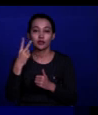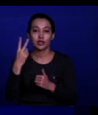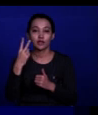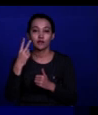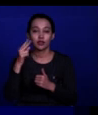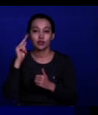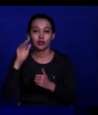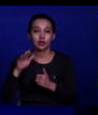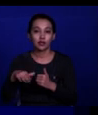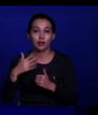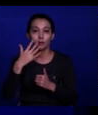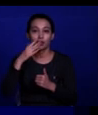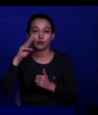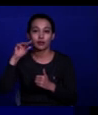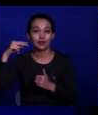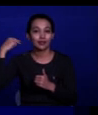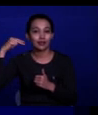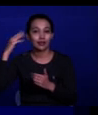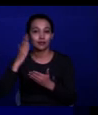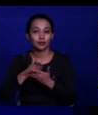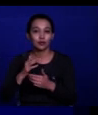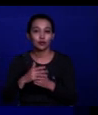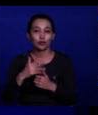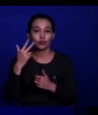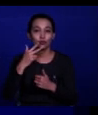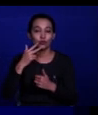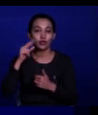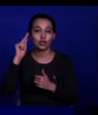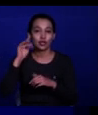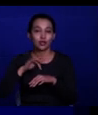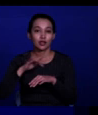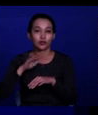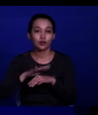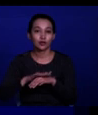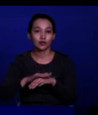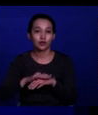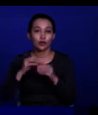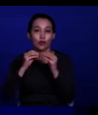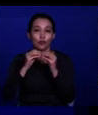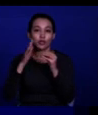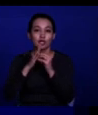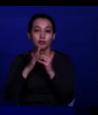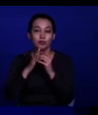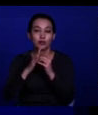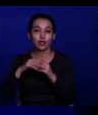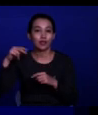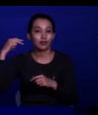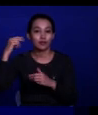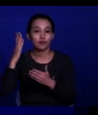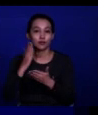darsdan keyin 5 minutdan tanaffus, 3-chi darsdan keyin esa 15 minut tanaffus